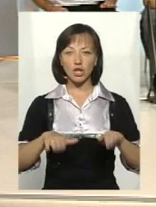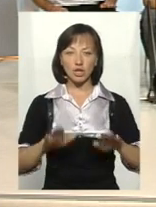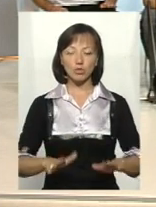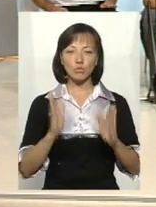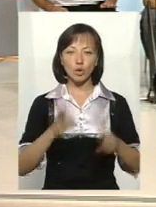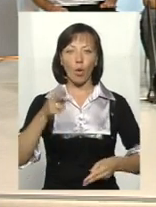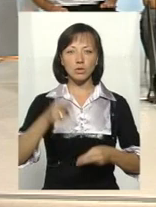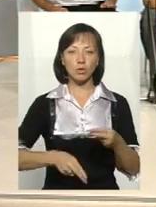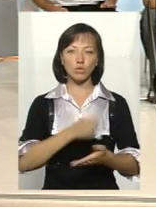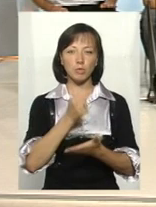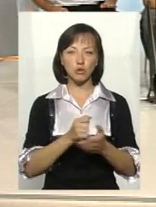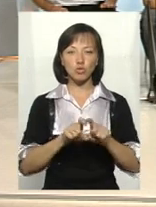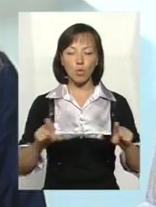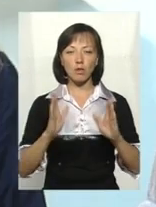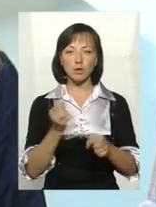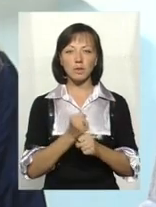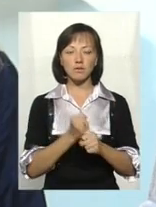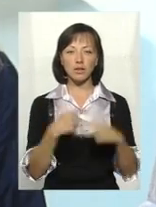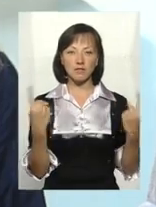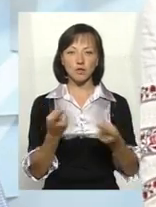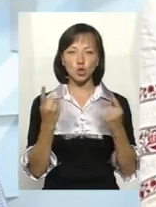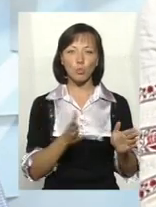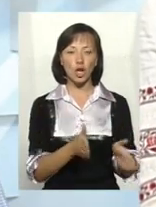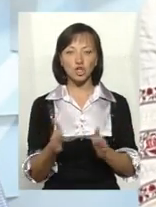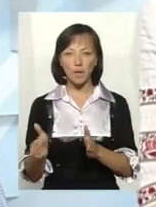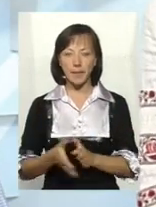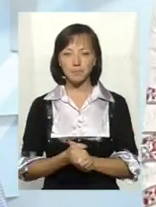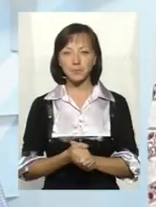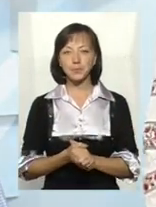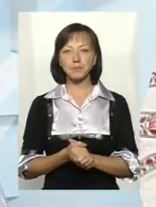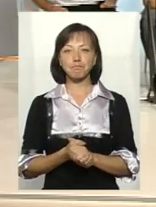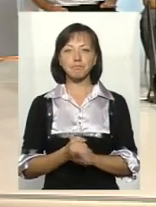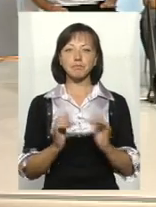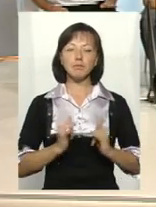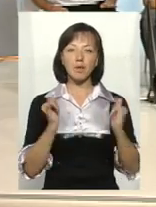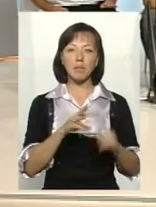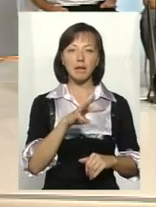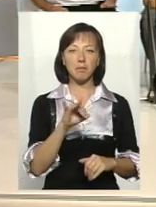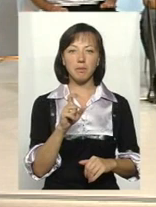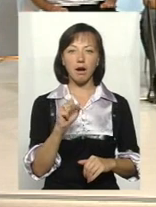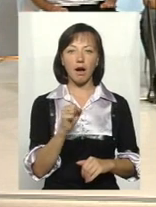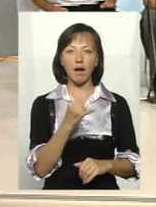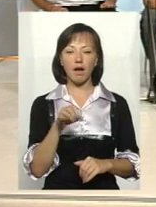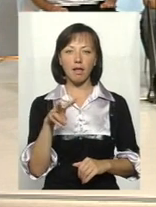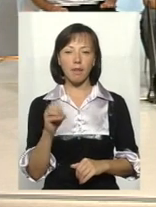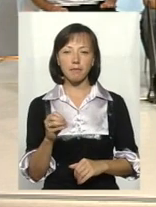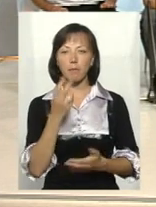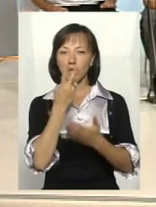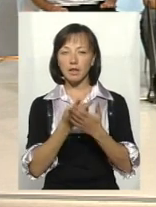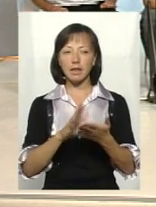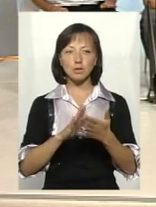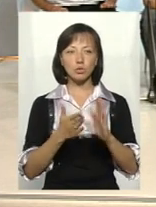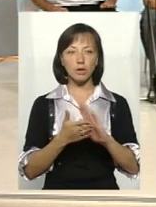буде остаточно прийнято і школа буде працювати в штатному режимі. Пане Михайле, от, власне, якщо поглянути на